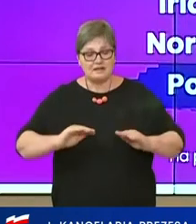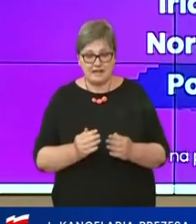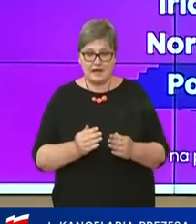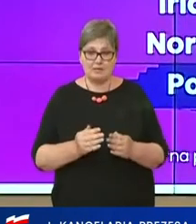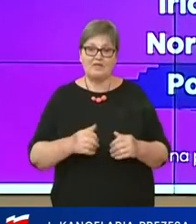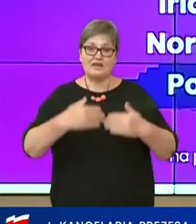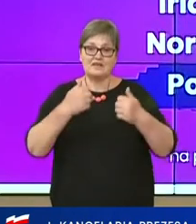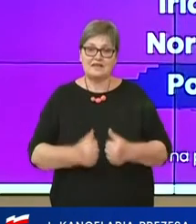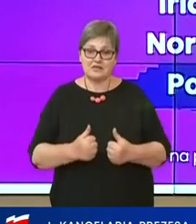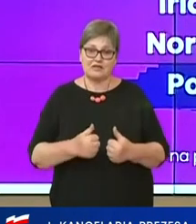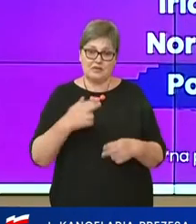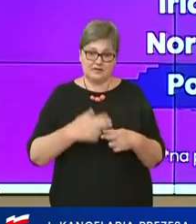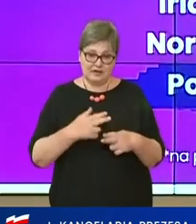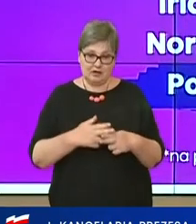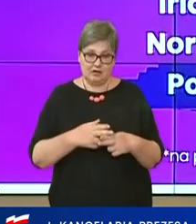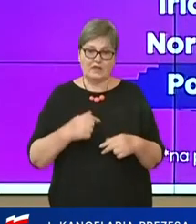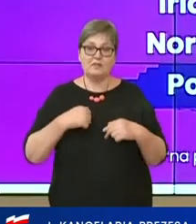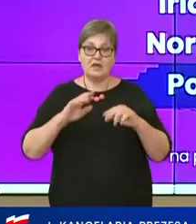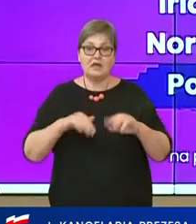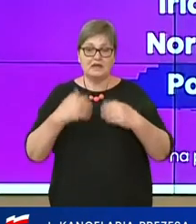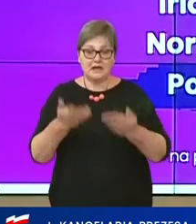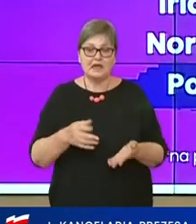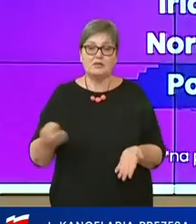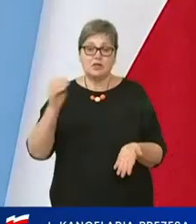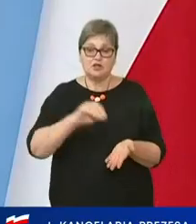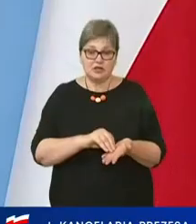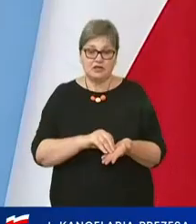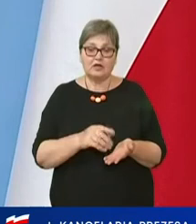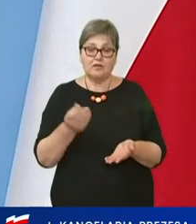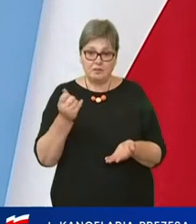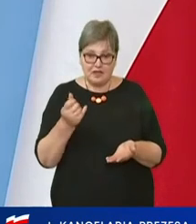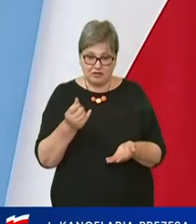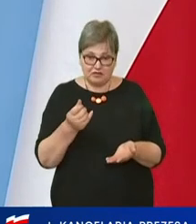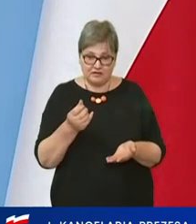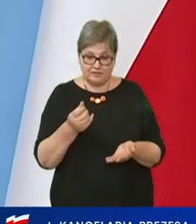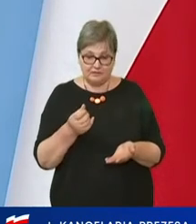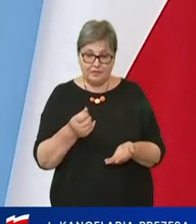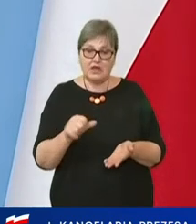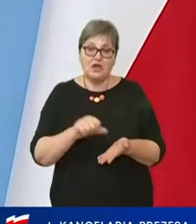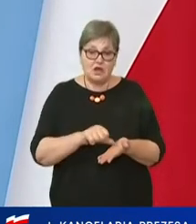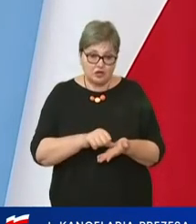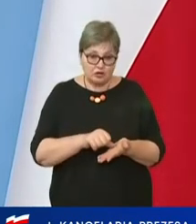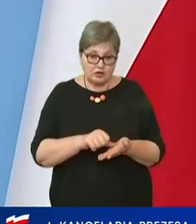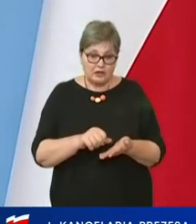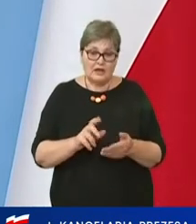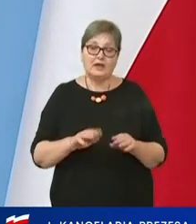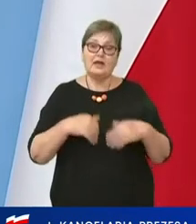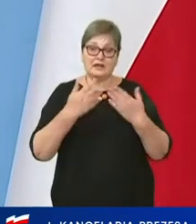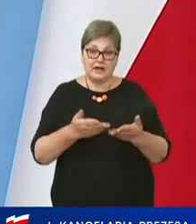zachorowania. Również dodatkowe środki zostały przekazane z rezerwy budżetu państwa poprzez wojewodów.